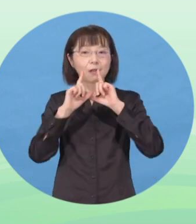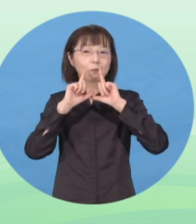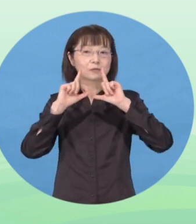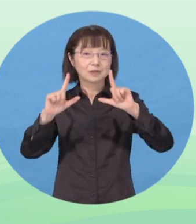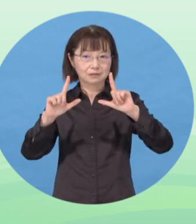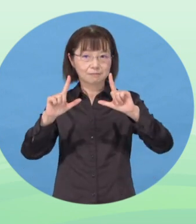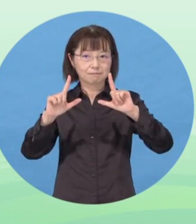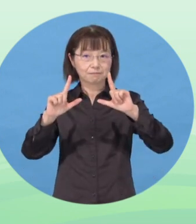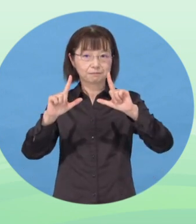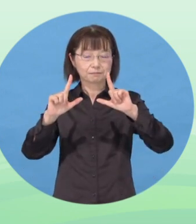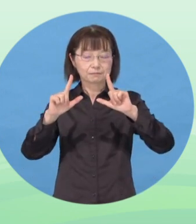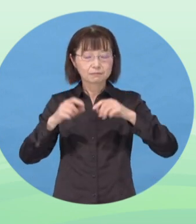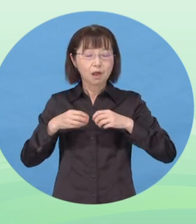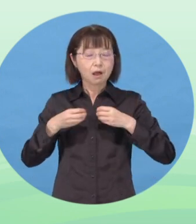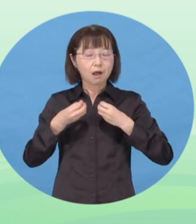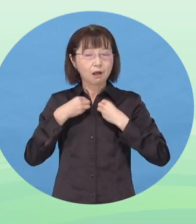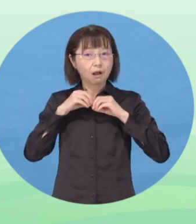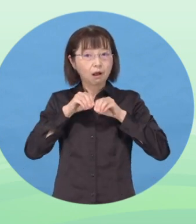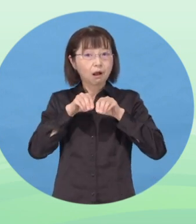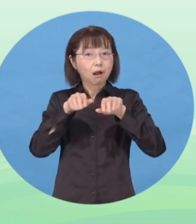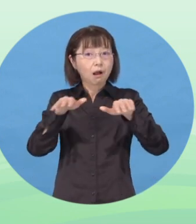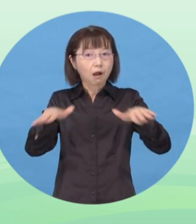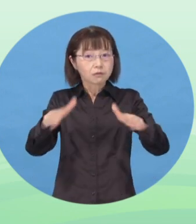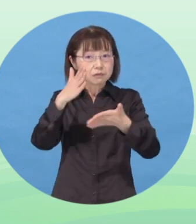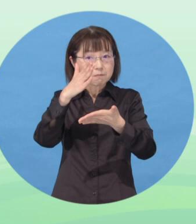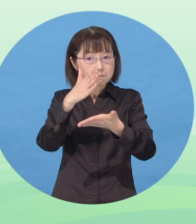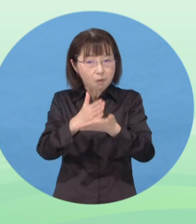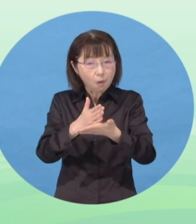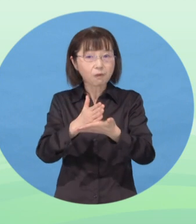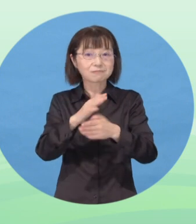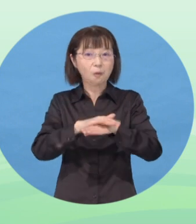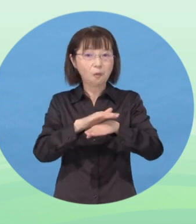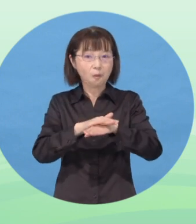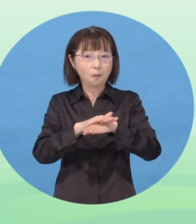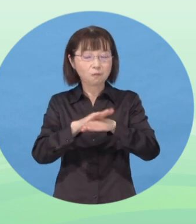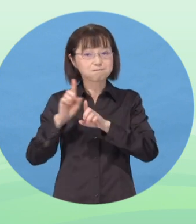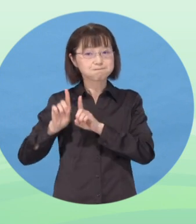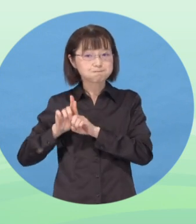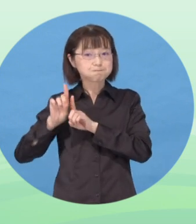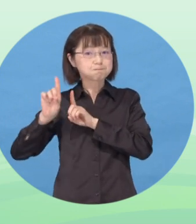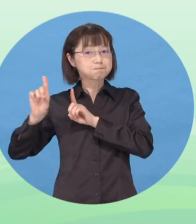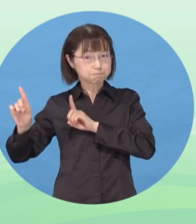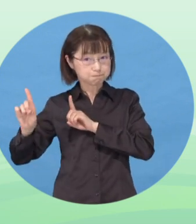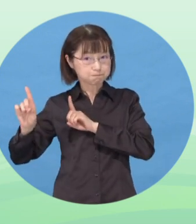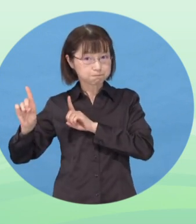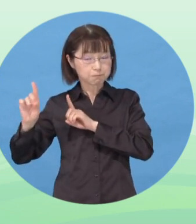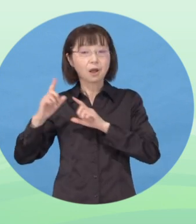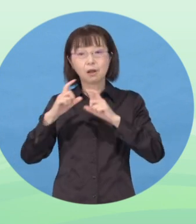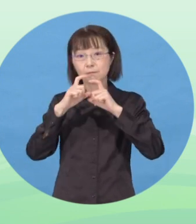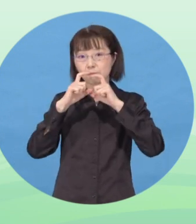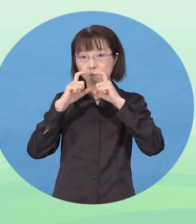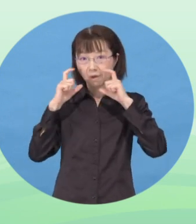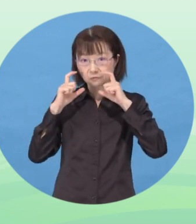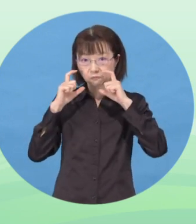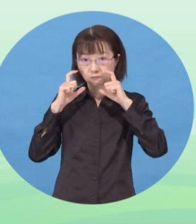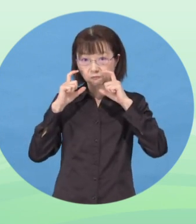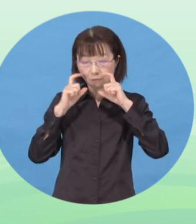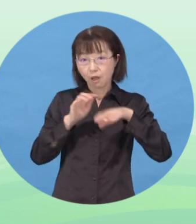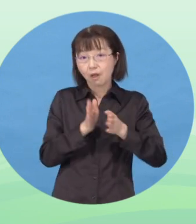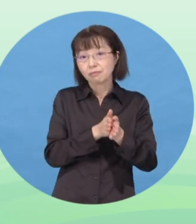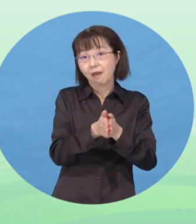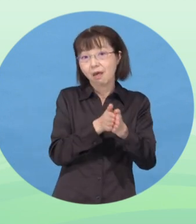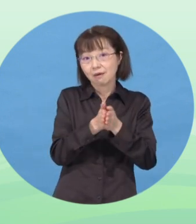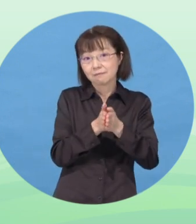。感染の拡大を防ぐために、人との間隔はできるだけ空ける、マスクの着用、手洗いの徹